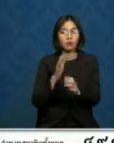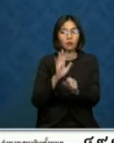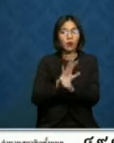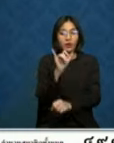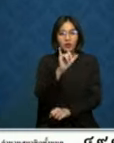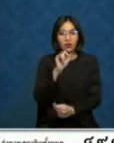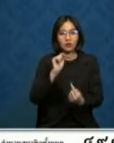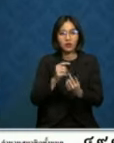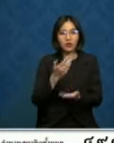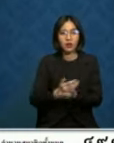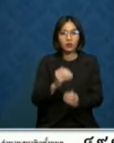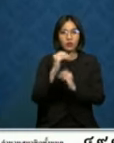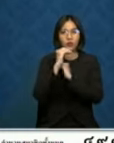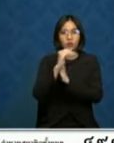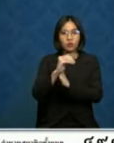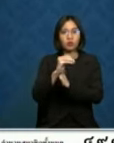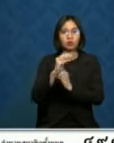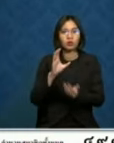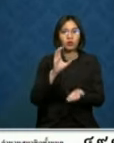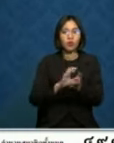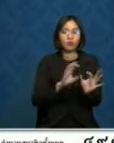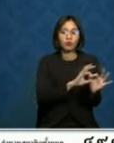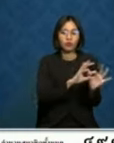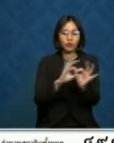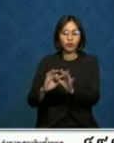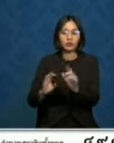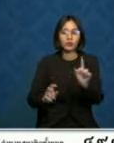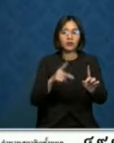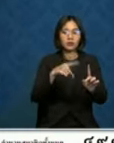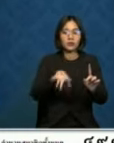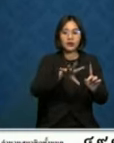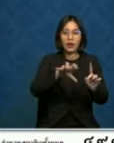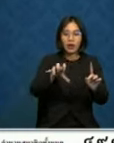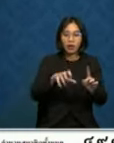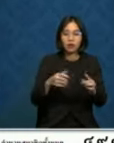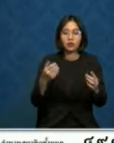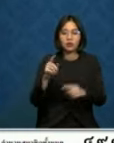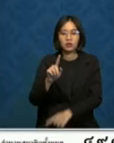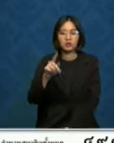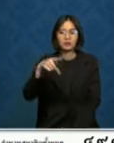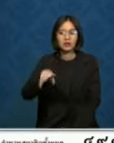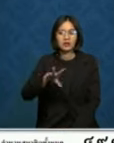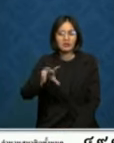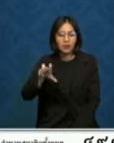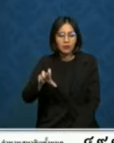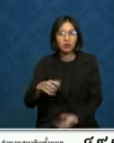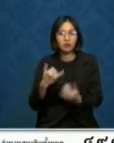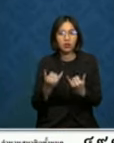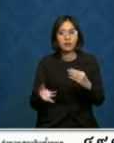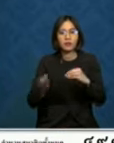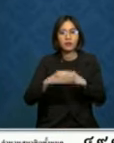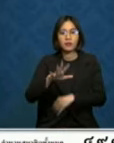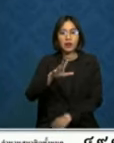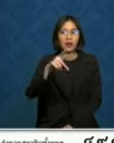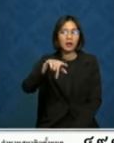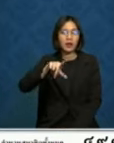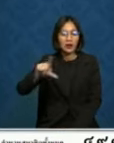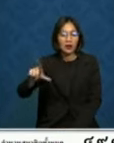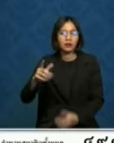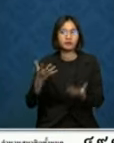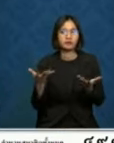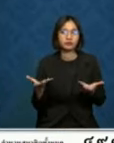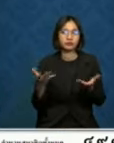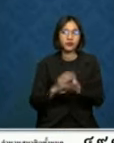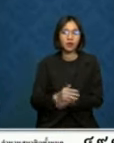พอค่ะยังตั้งงบผูกพันเพิ่มไปเรื่อยๆนะคะจาก 1,500 เป็น 2,300 ล่าสุด 5,000 ล้านบาทเข้าไปแล้วค่ะท่านประธ